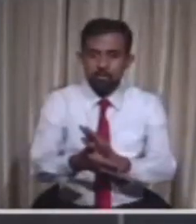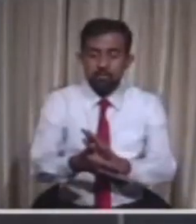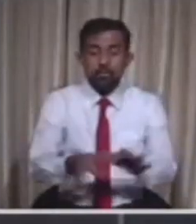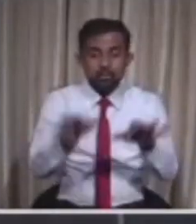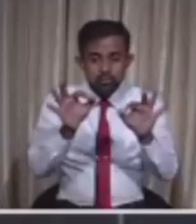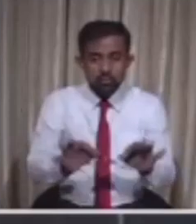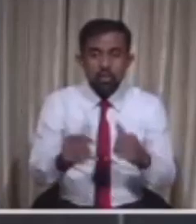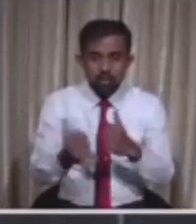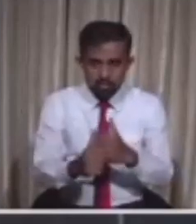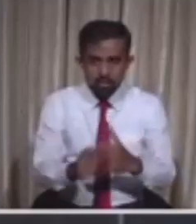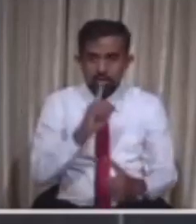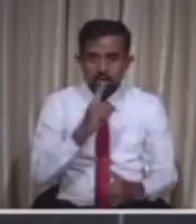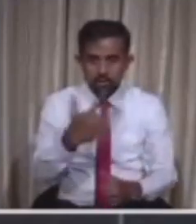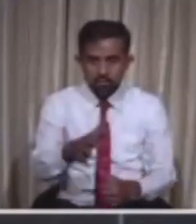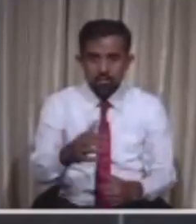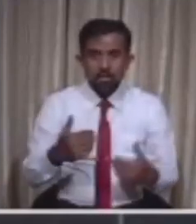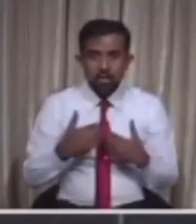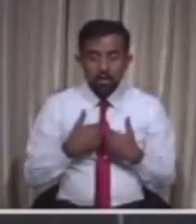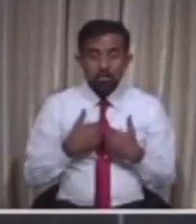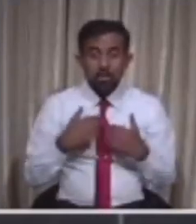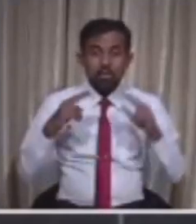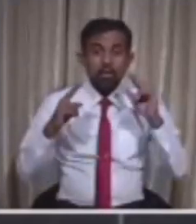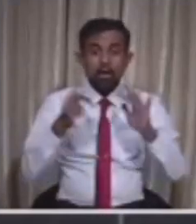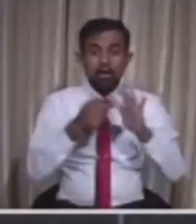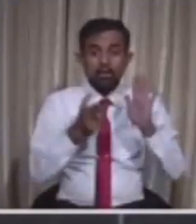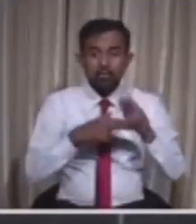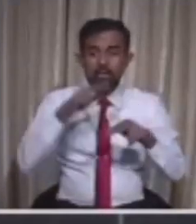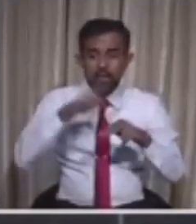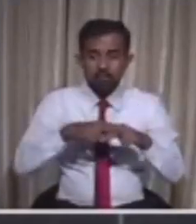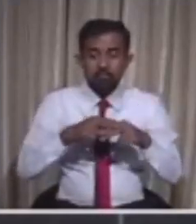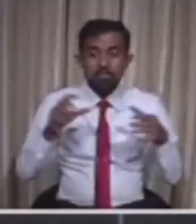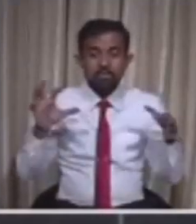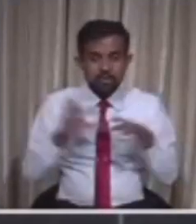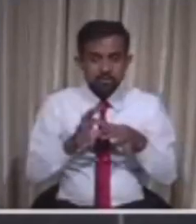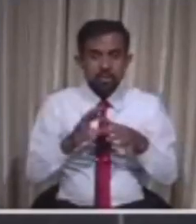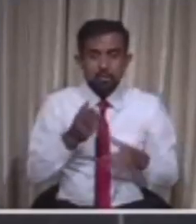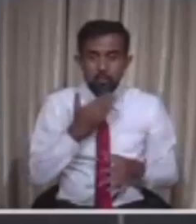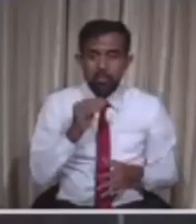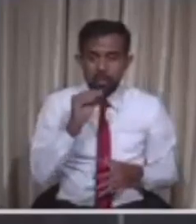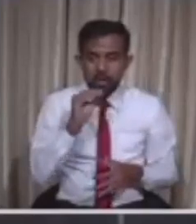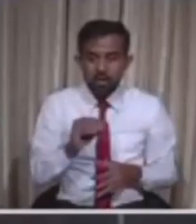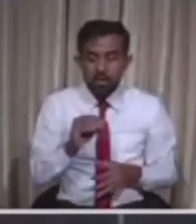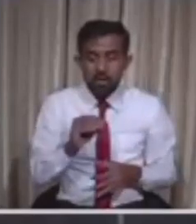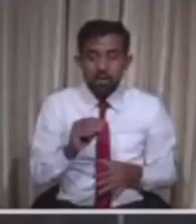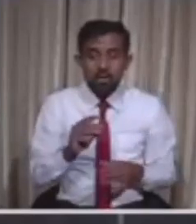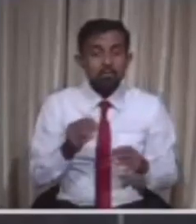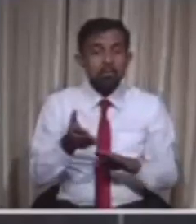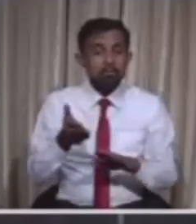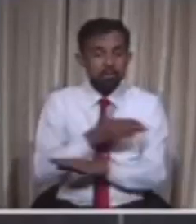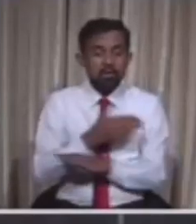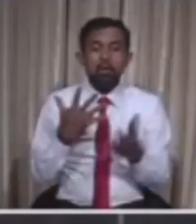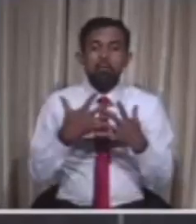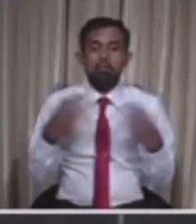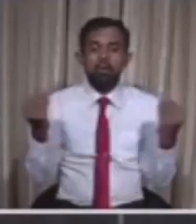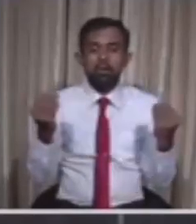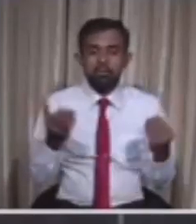නිවැරදි කරගන්න. අපිට අද ජාත්‍යන්තර මූල අරමුදල සමග සම්බන්ධ වෙන්න පුළුවන් වුණොත් අපිට ගොඩින් මේ ප්‍රශ්නේ බේරගන්න